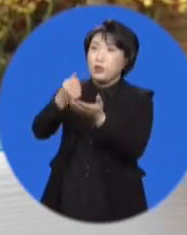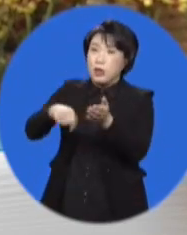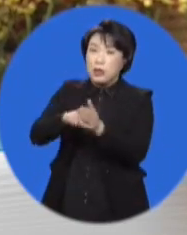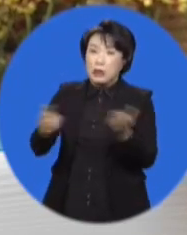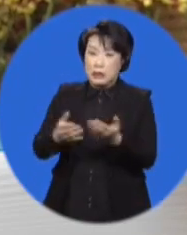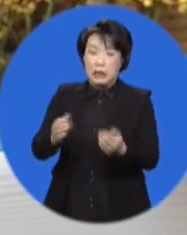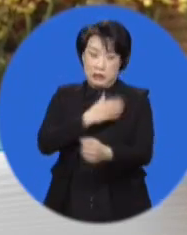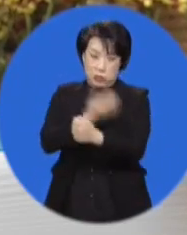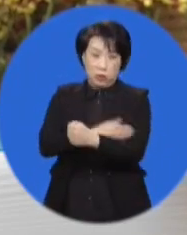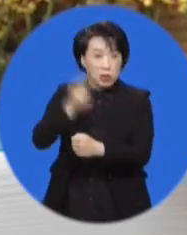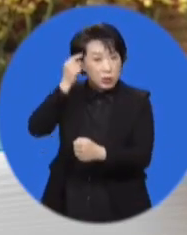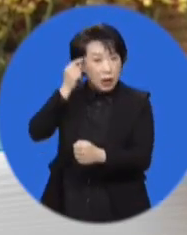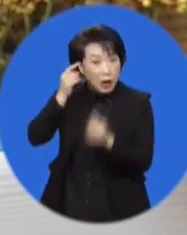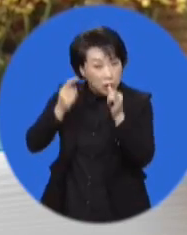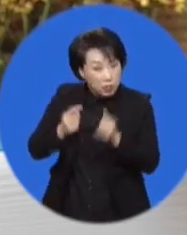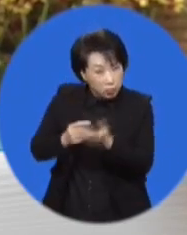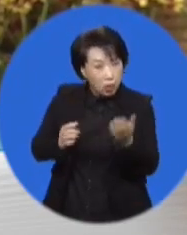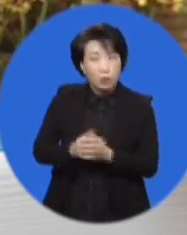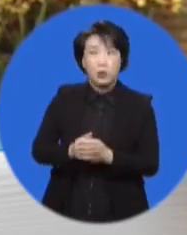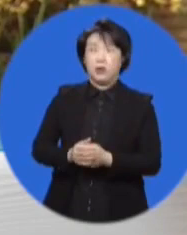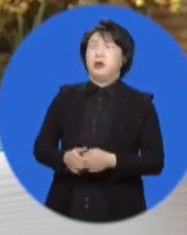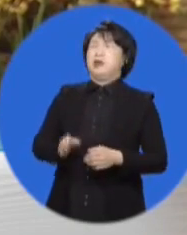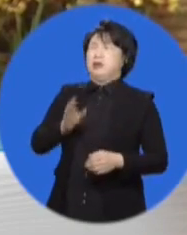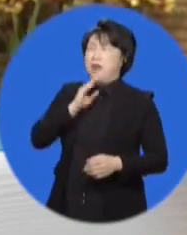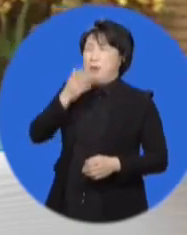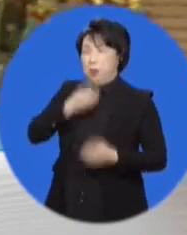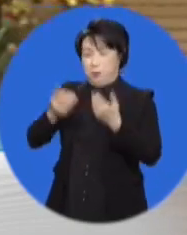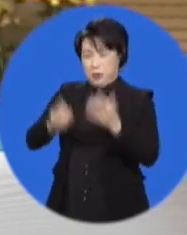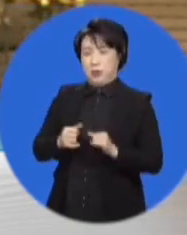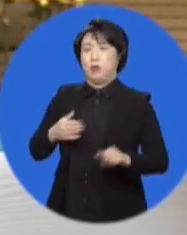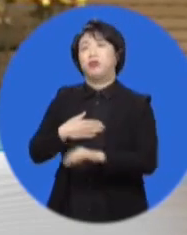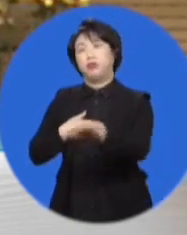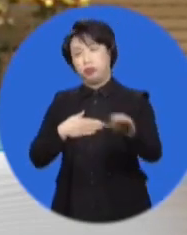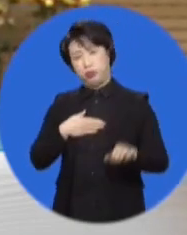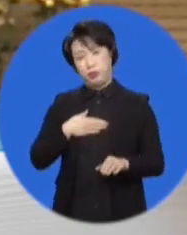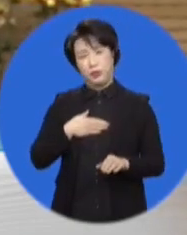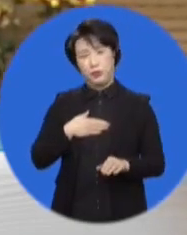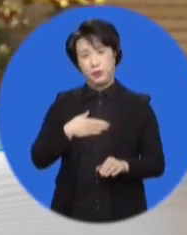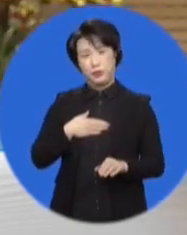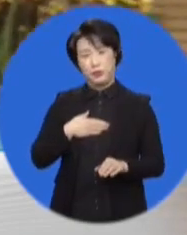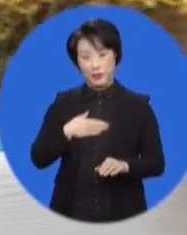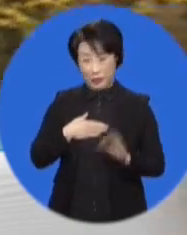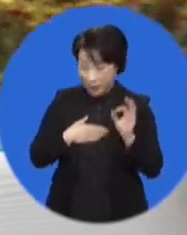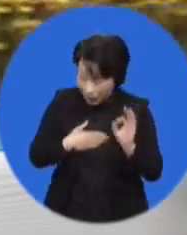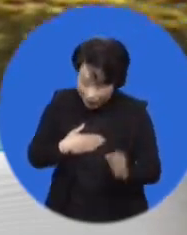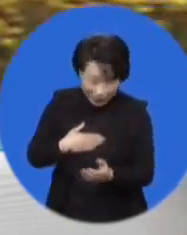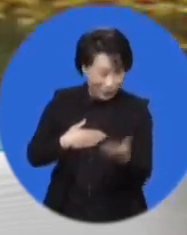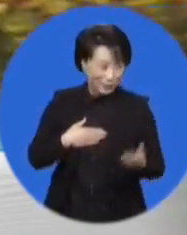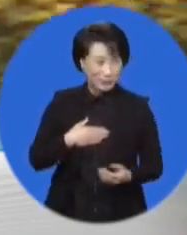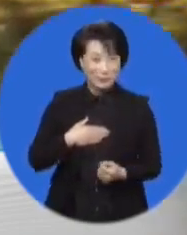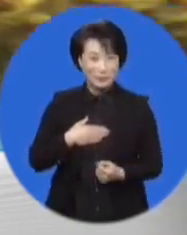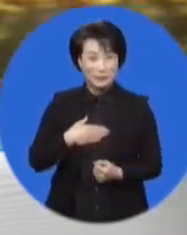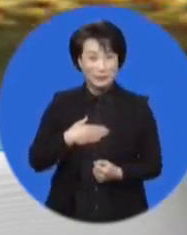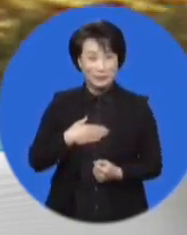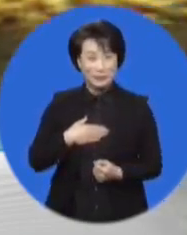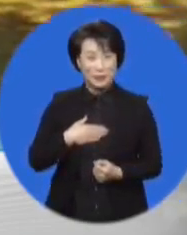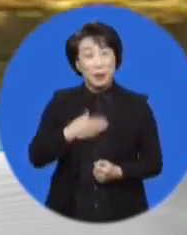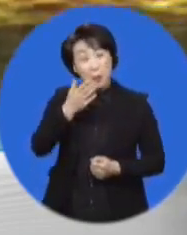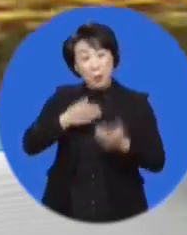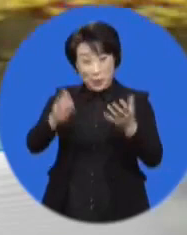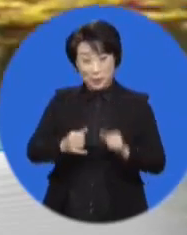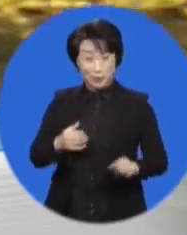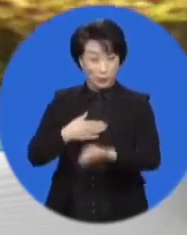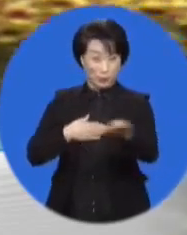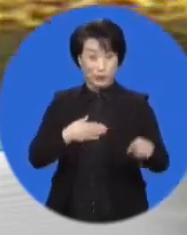수 있는 기능과 지능이 있다면 이건 정말로 복받은 사람이라. 네. 알아들었어요? 네.